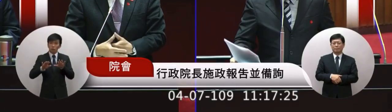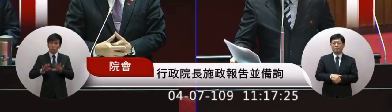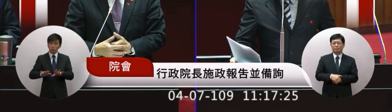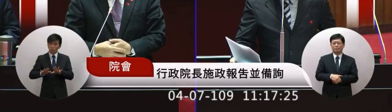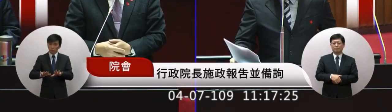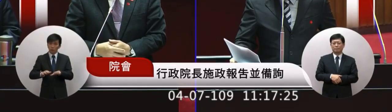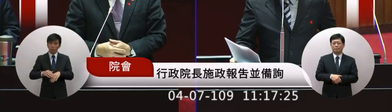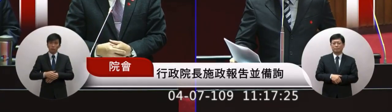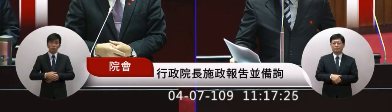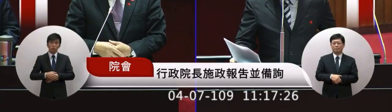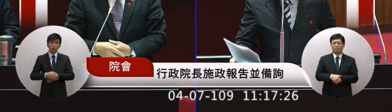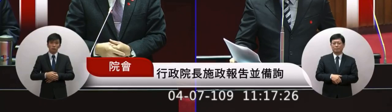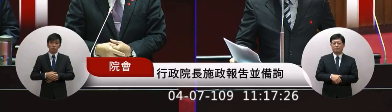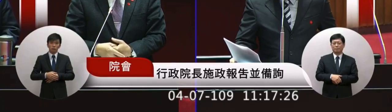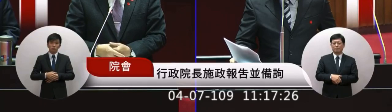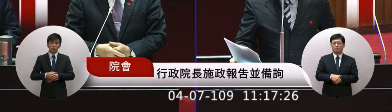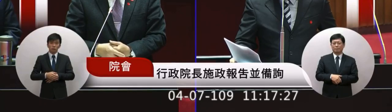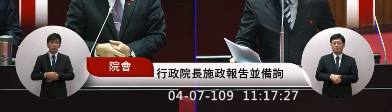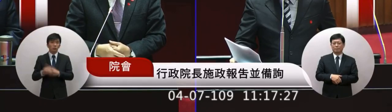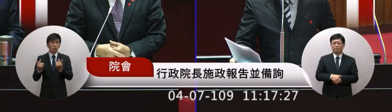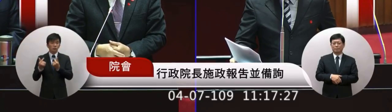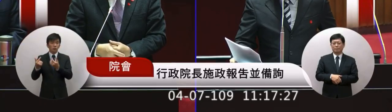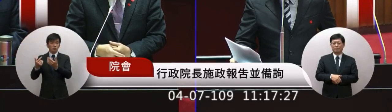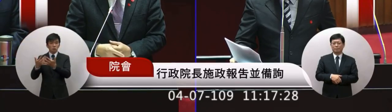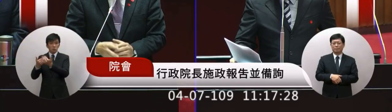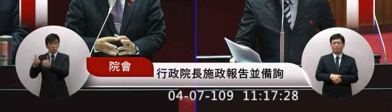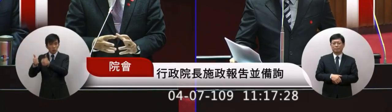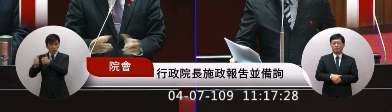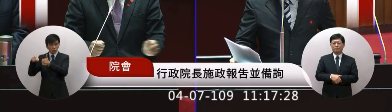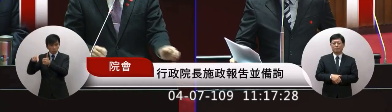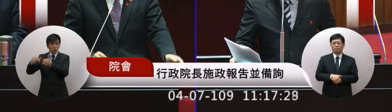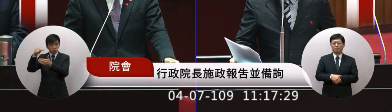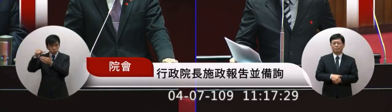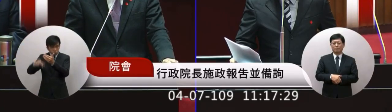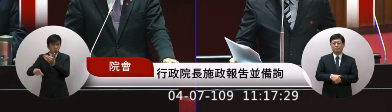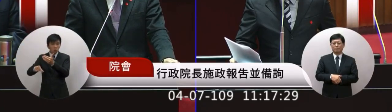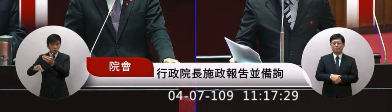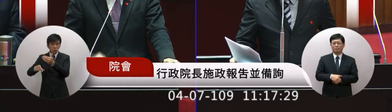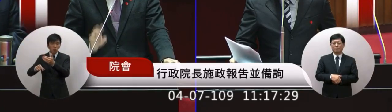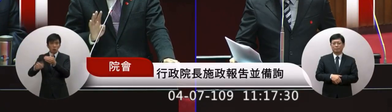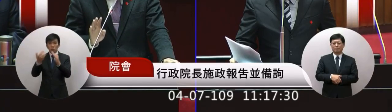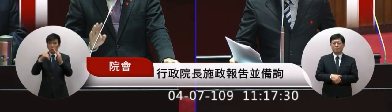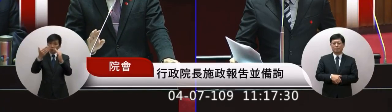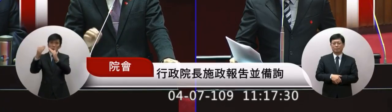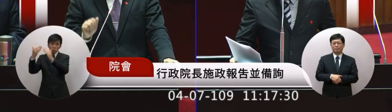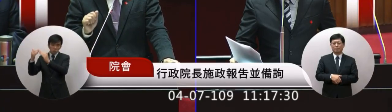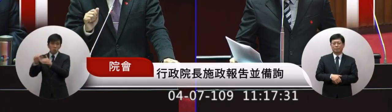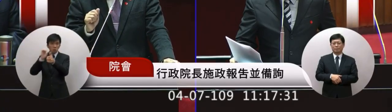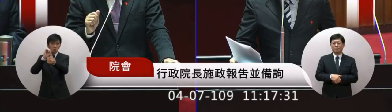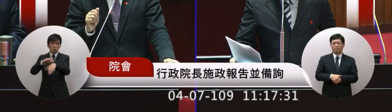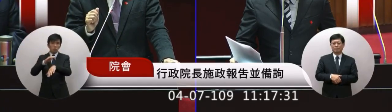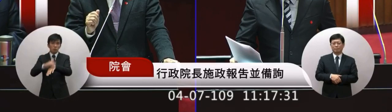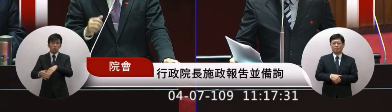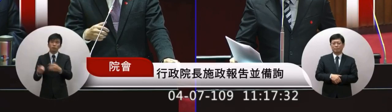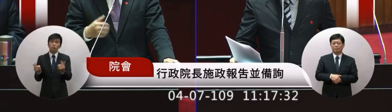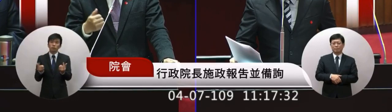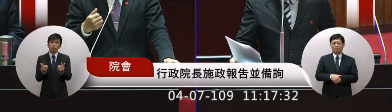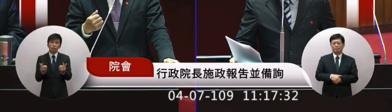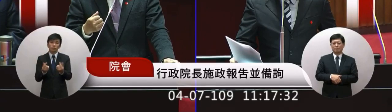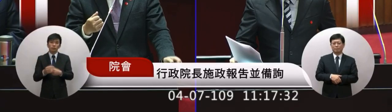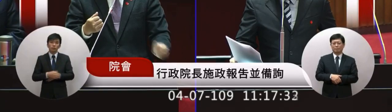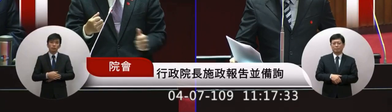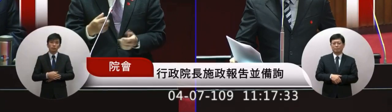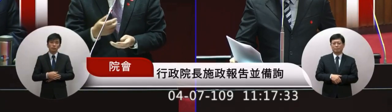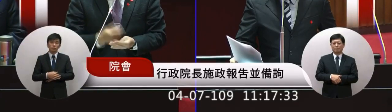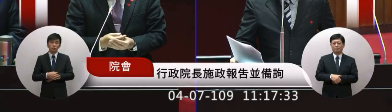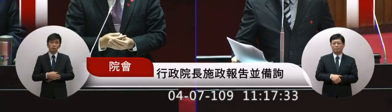是把整个应试的这些相关的原则啊也颁行给各个学校，这当中包含我们说对